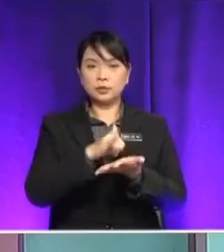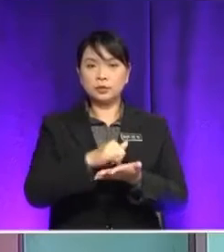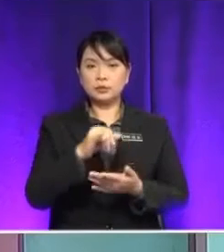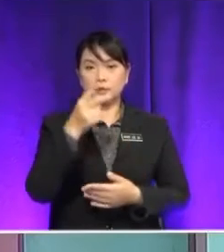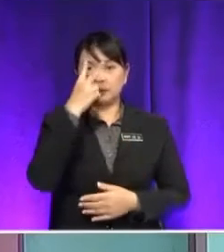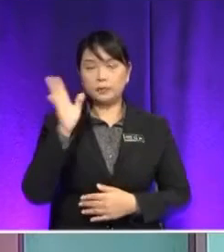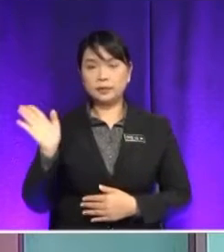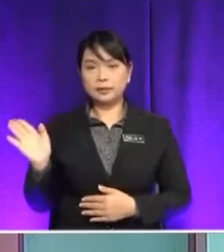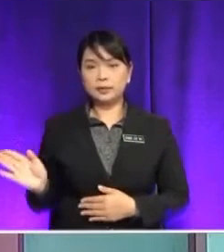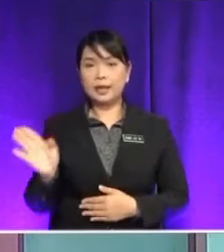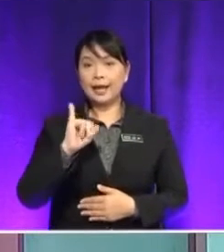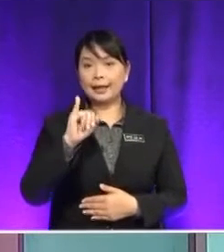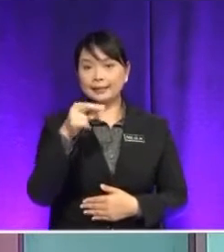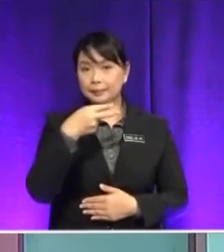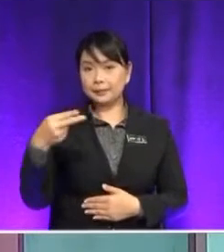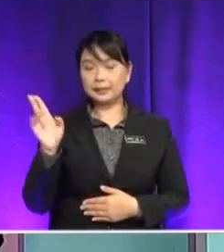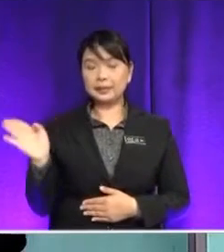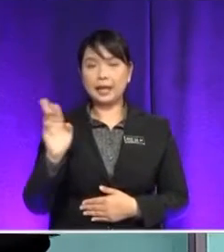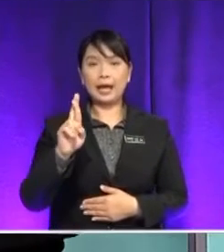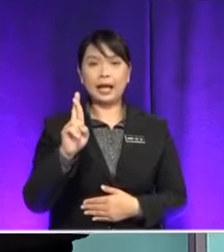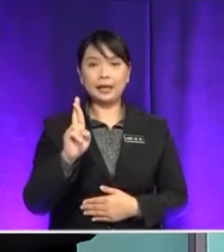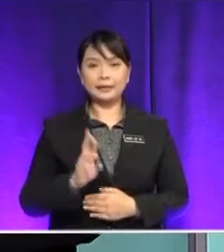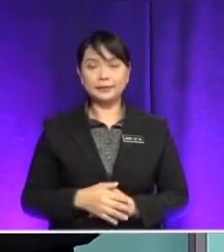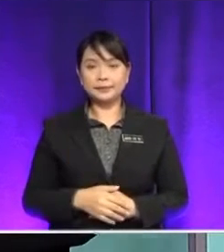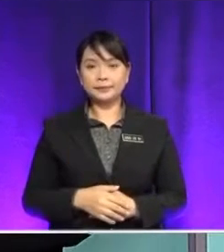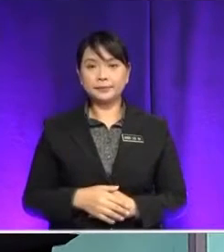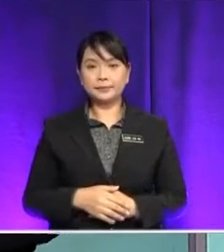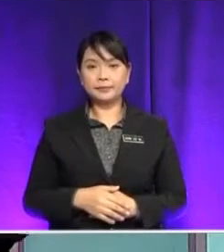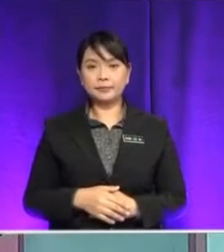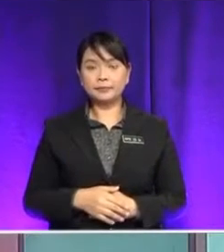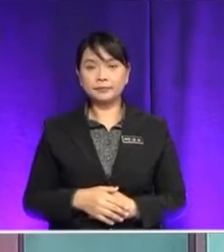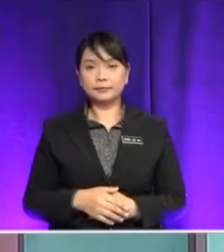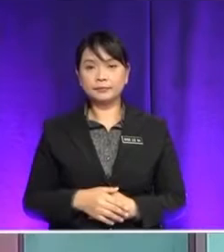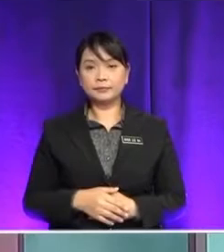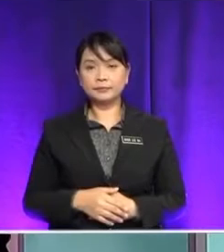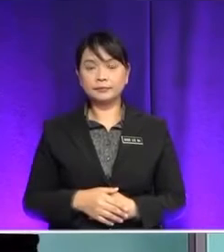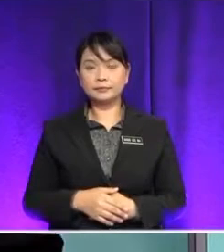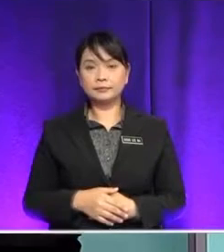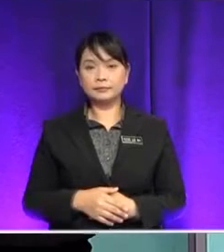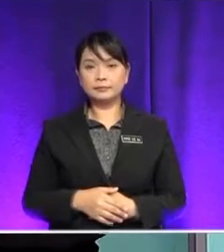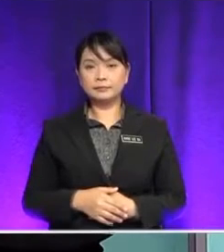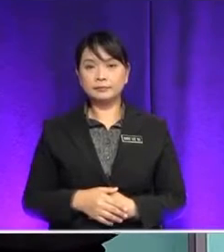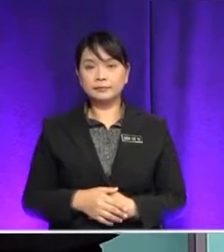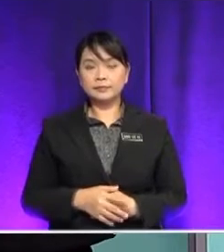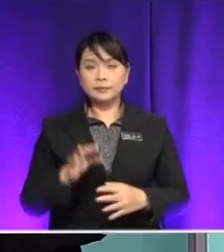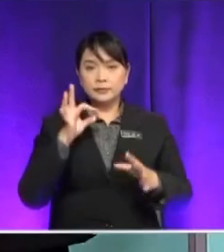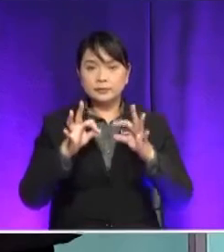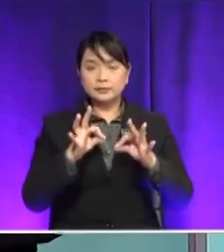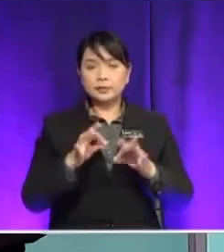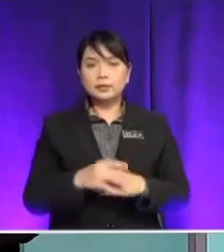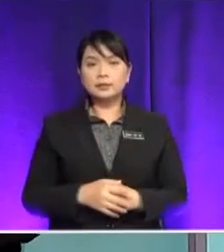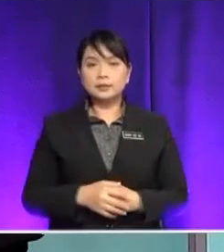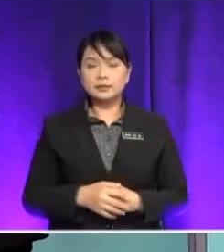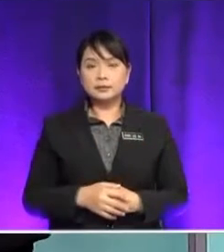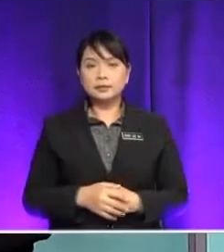= Hai art as sekiranya ia itu gelombang 7 bertambah maka